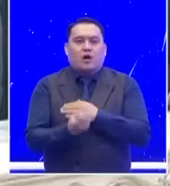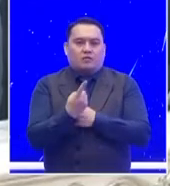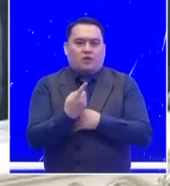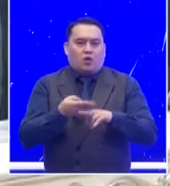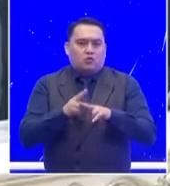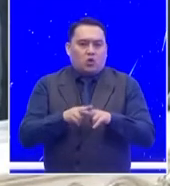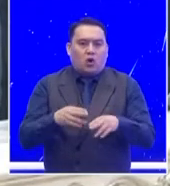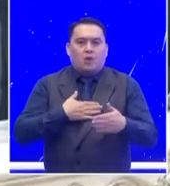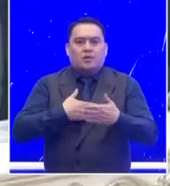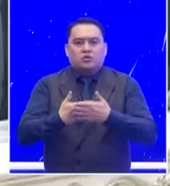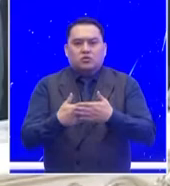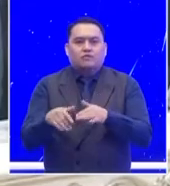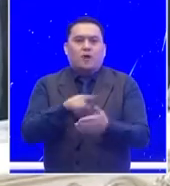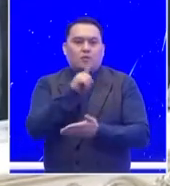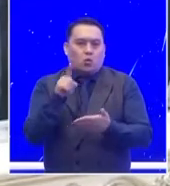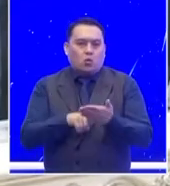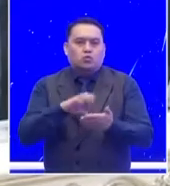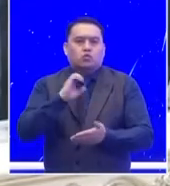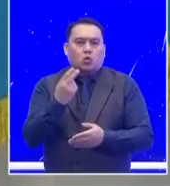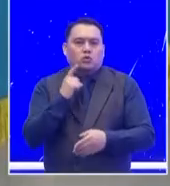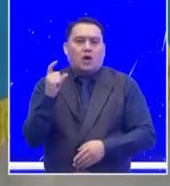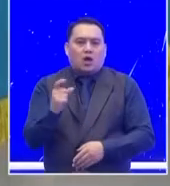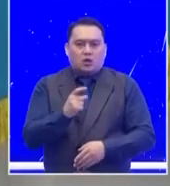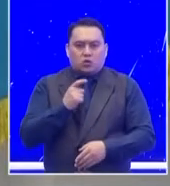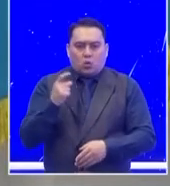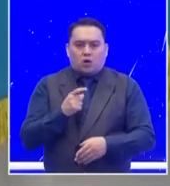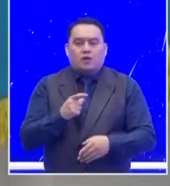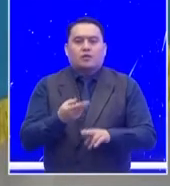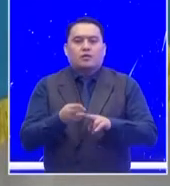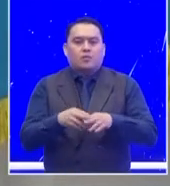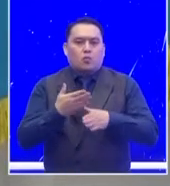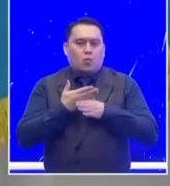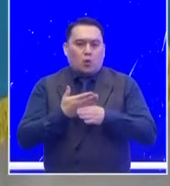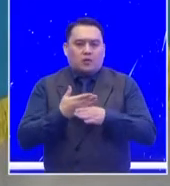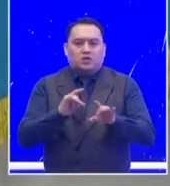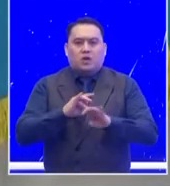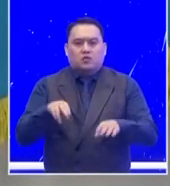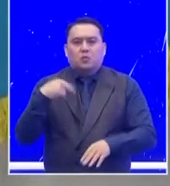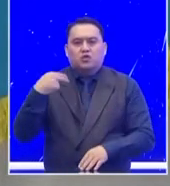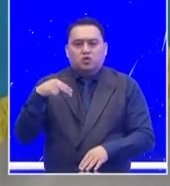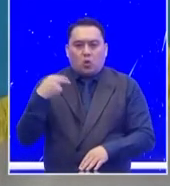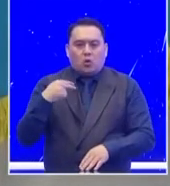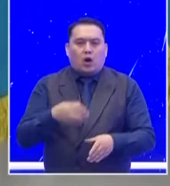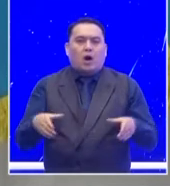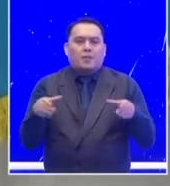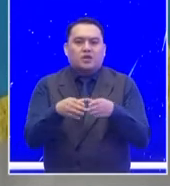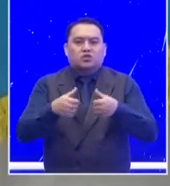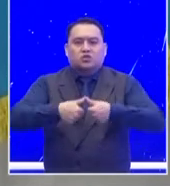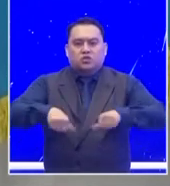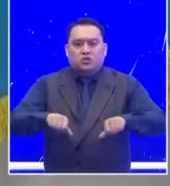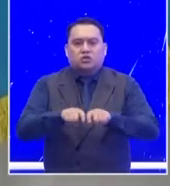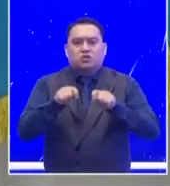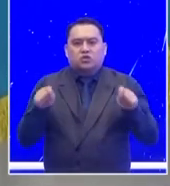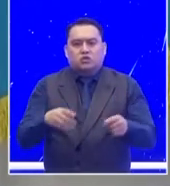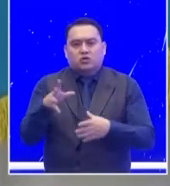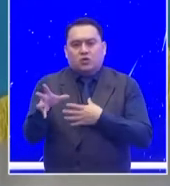обеспечить оперативное решение вопросов социально-экономического и гуманитарного характера, отметил президент. Правительственная комиссия совместно с